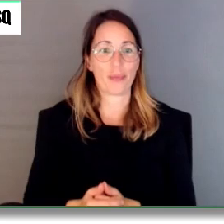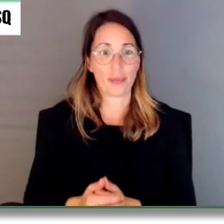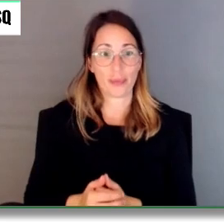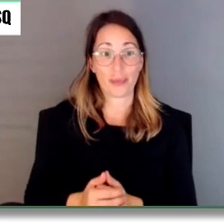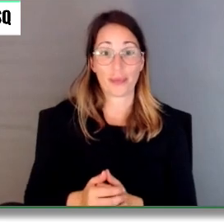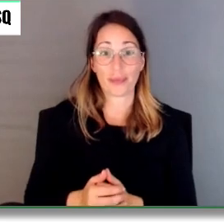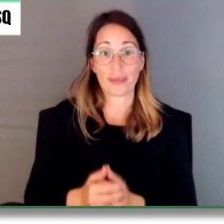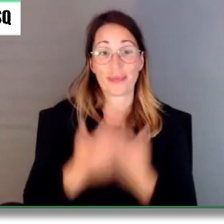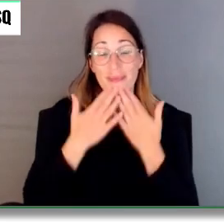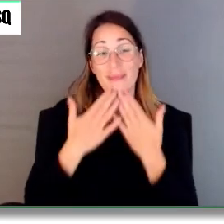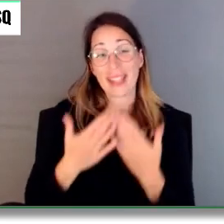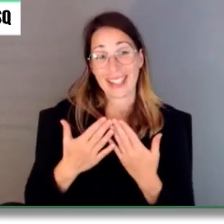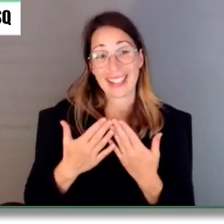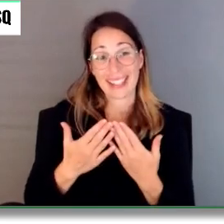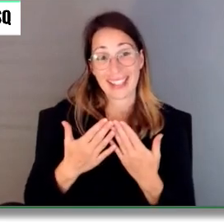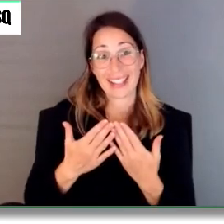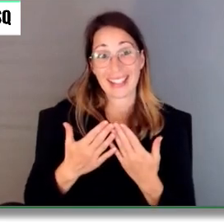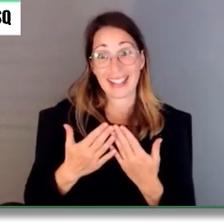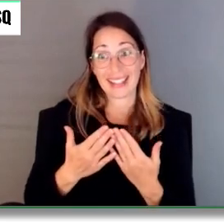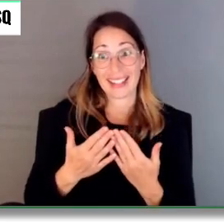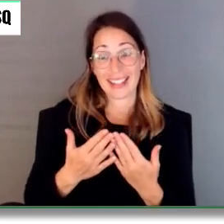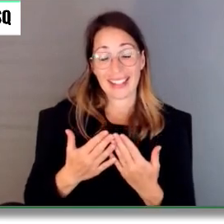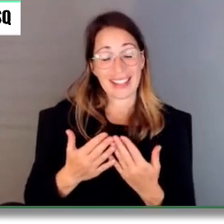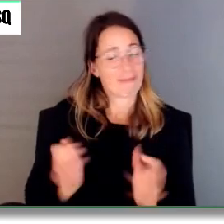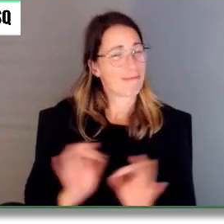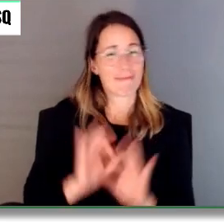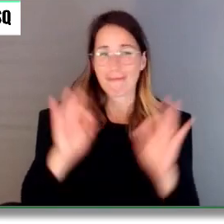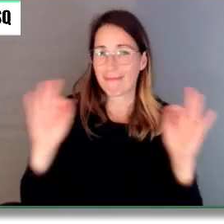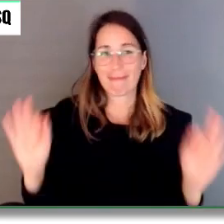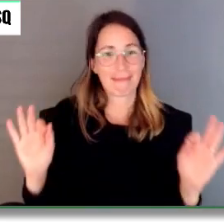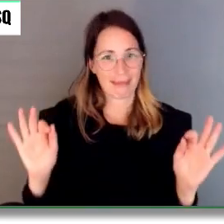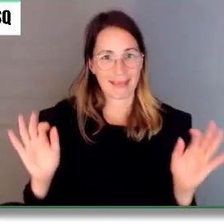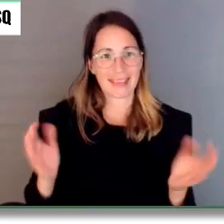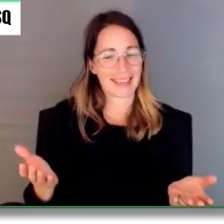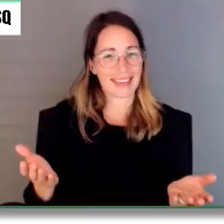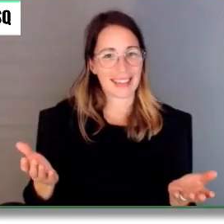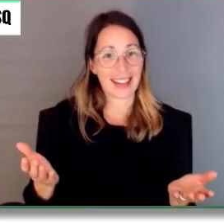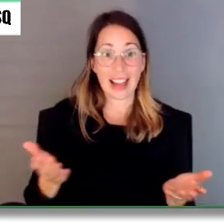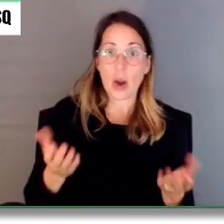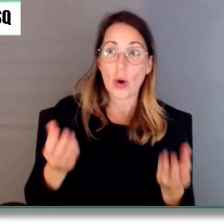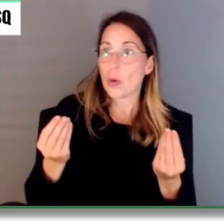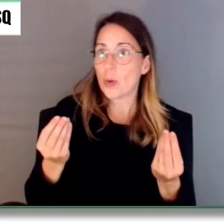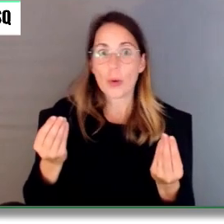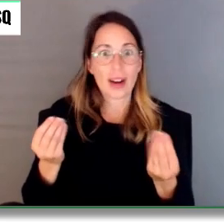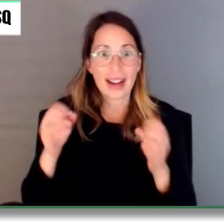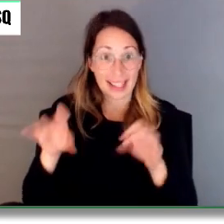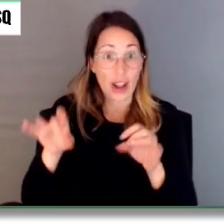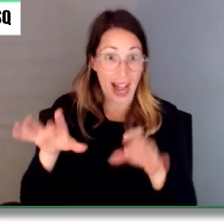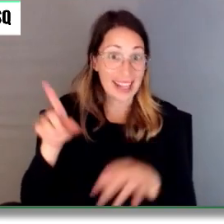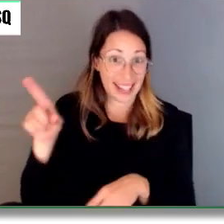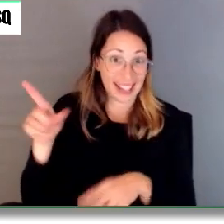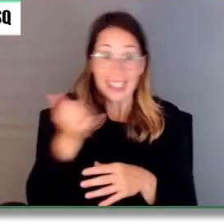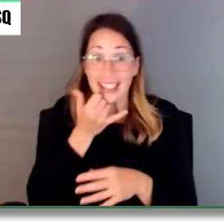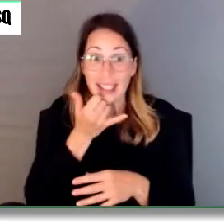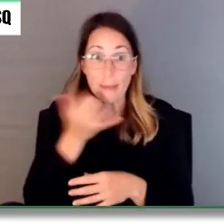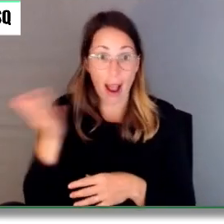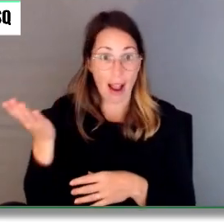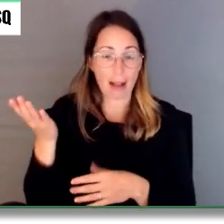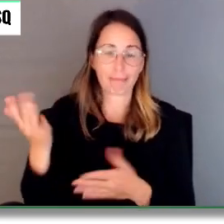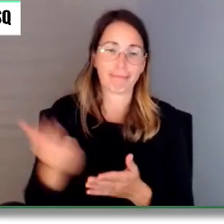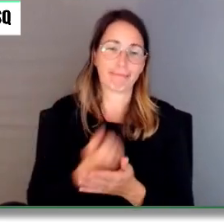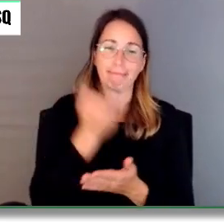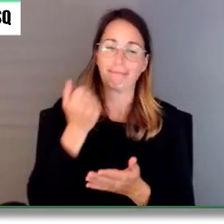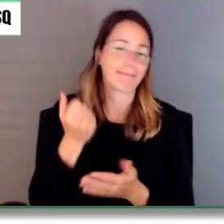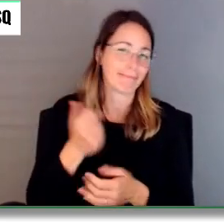Merci. C'était fantastique de savoir ce qui se passe un peu en Australie en ce moment. Hélas, nous n'avons pas le